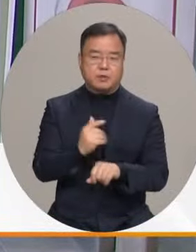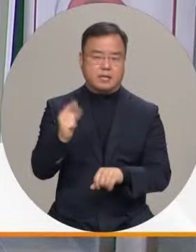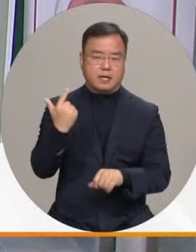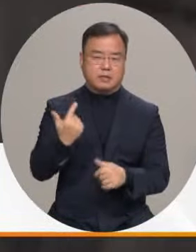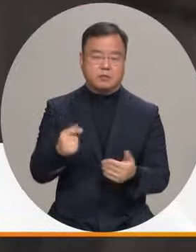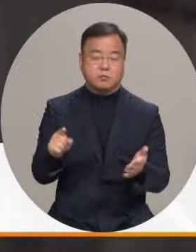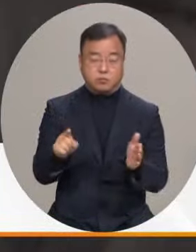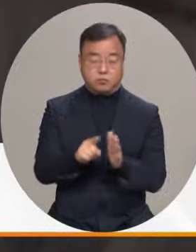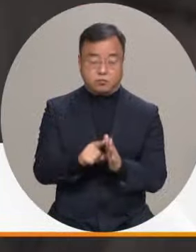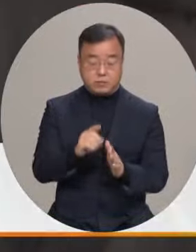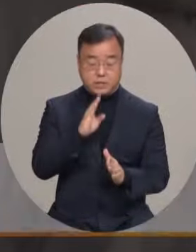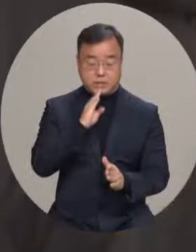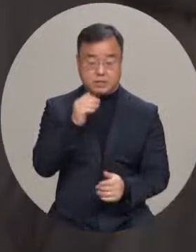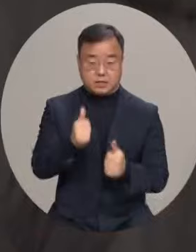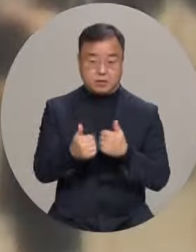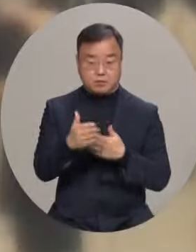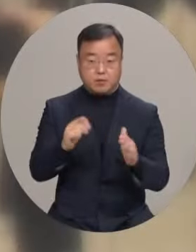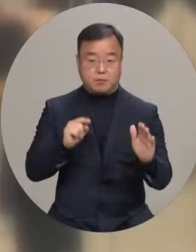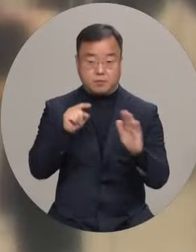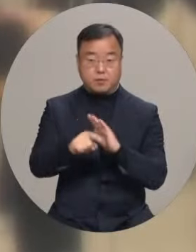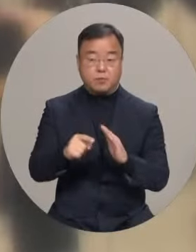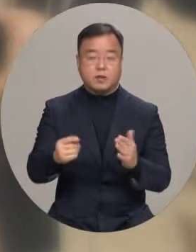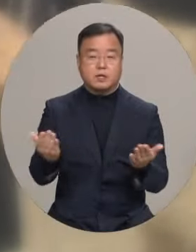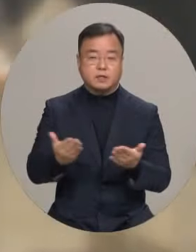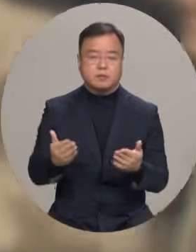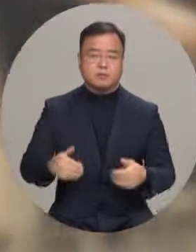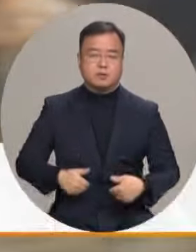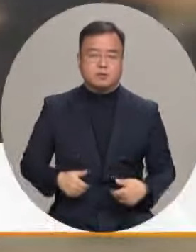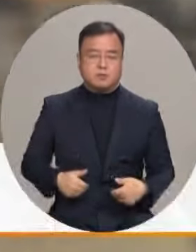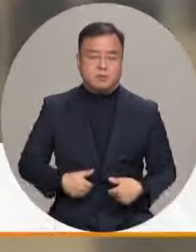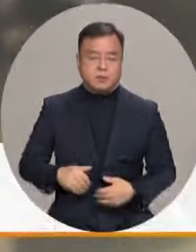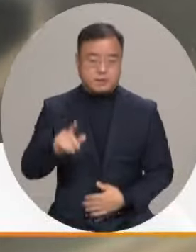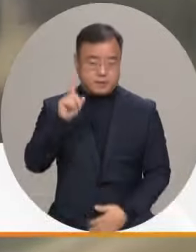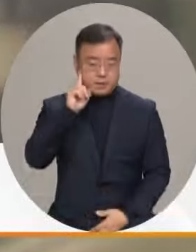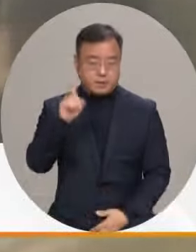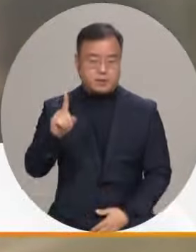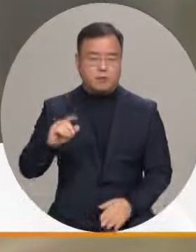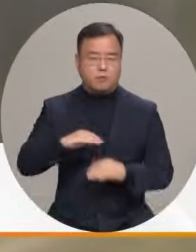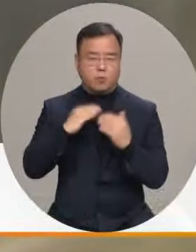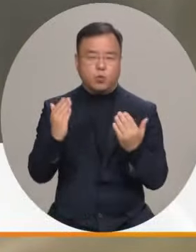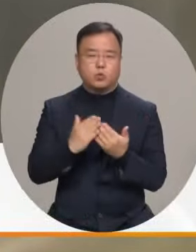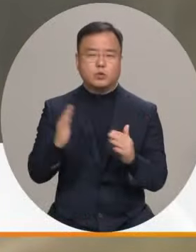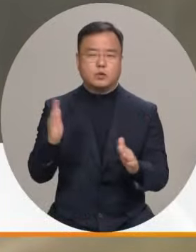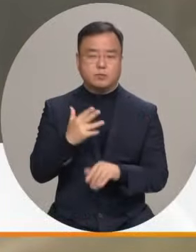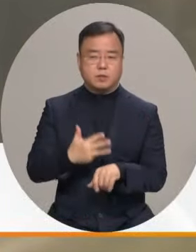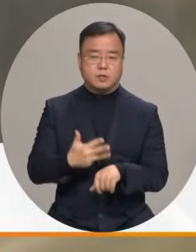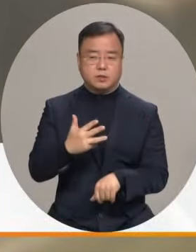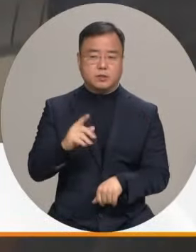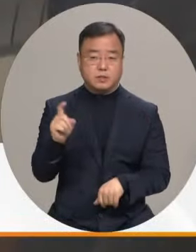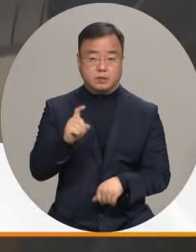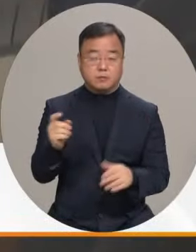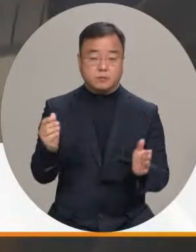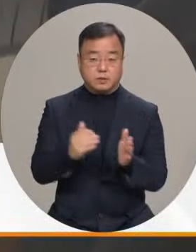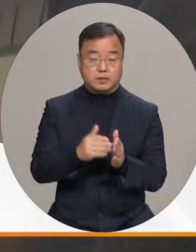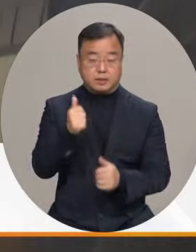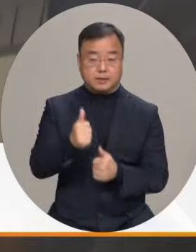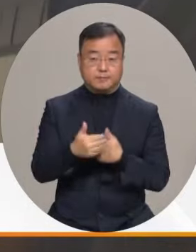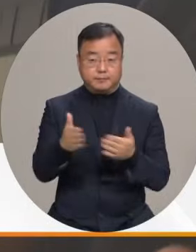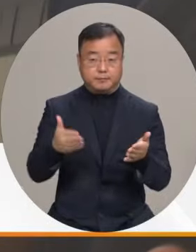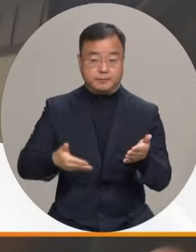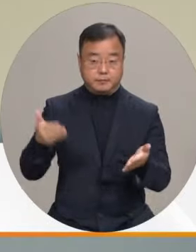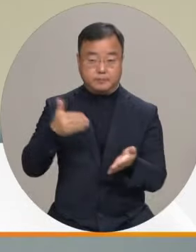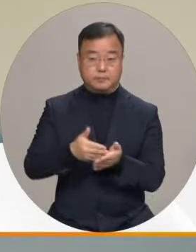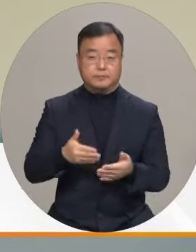시험장에 방문해 보는 것이 좋습니다 시험 당일인 내일 모든 수험생들은 오전 8시 10분지 시험장에 도착해야